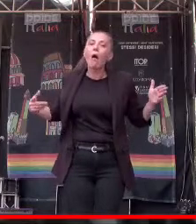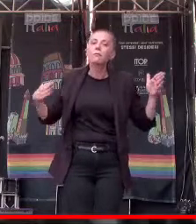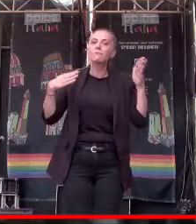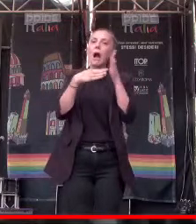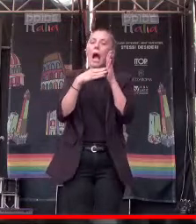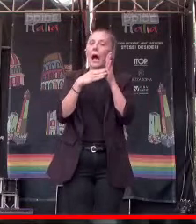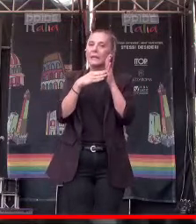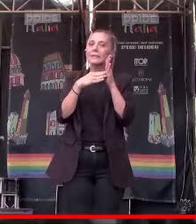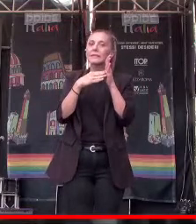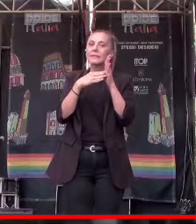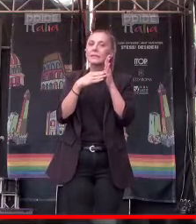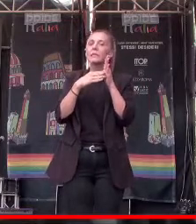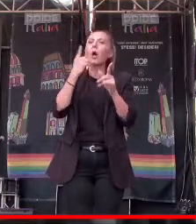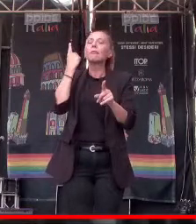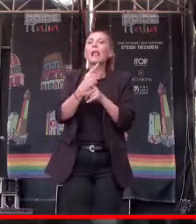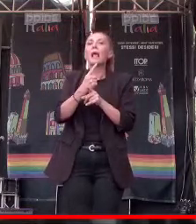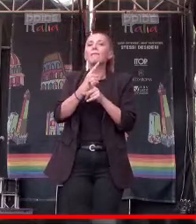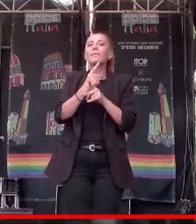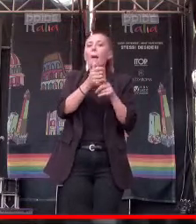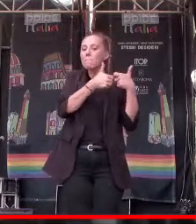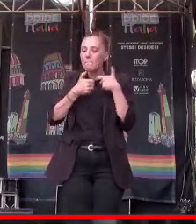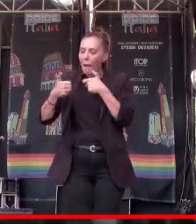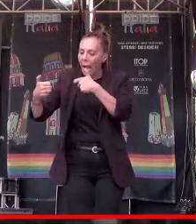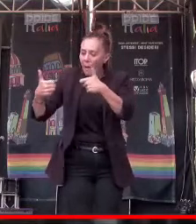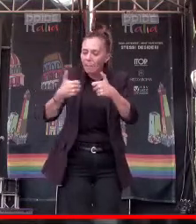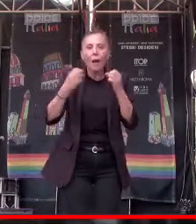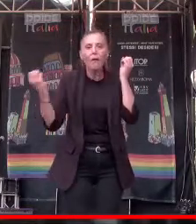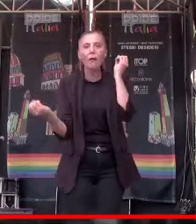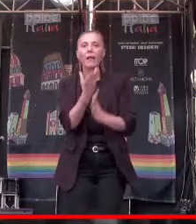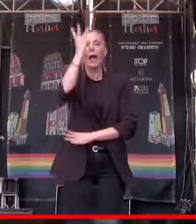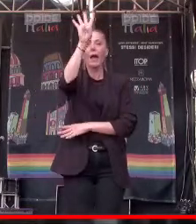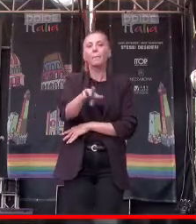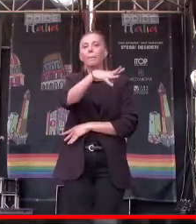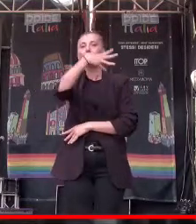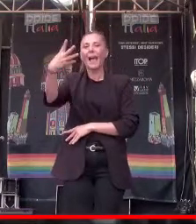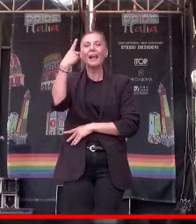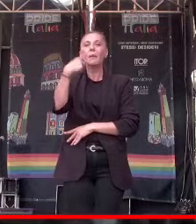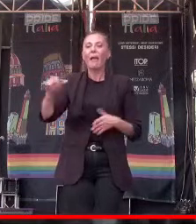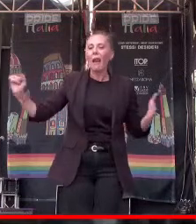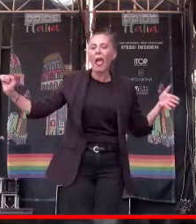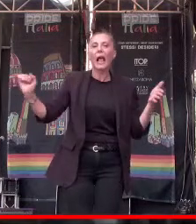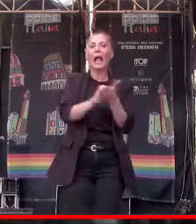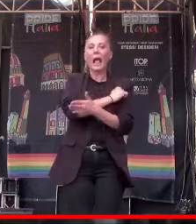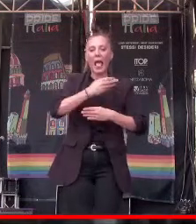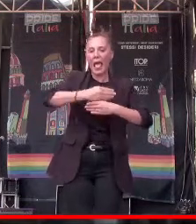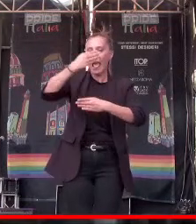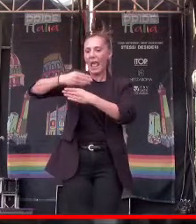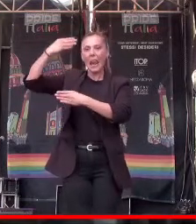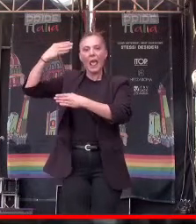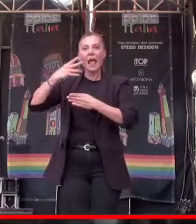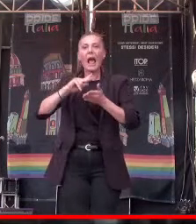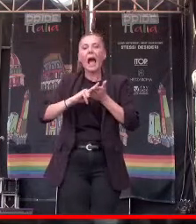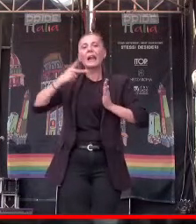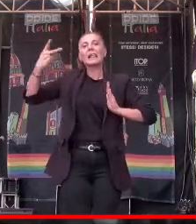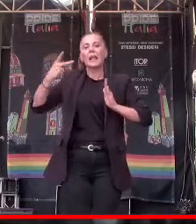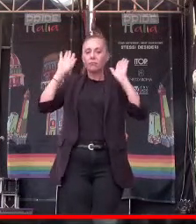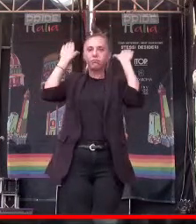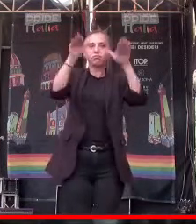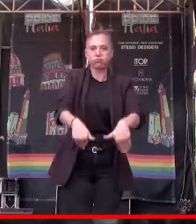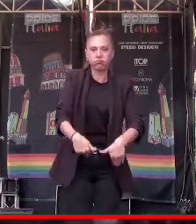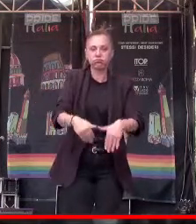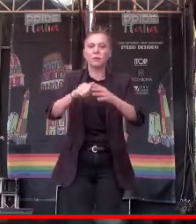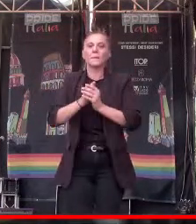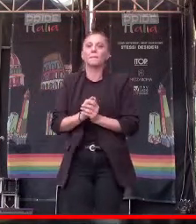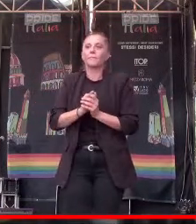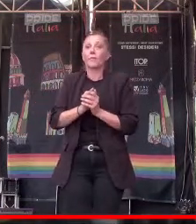intanto mappare e creare dei piani appunto per l'eliminazione delle barriere architettoniche.